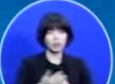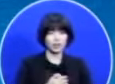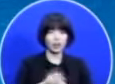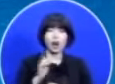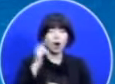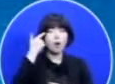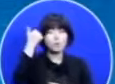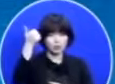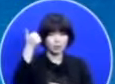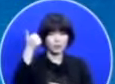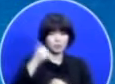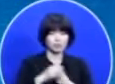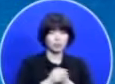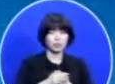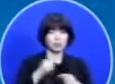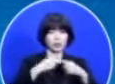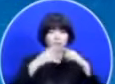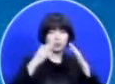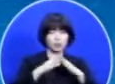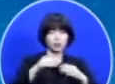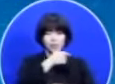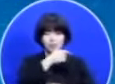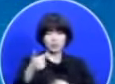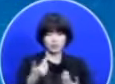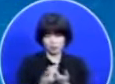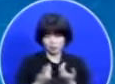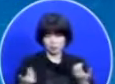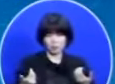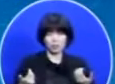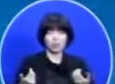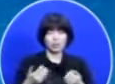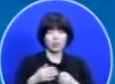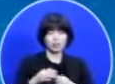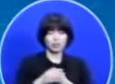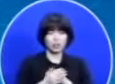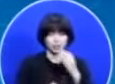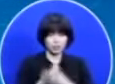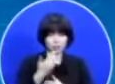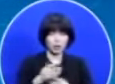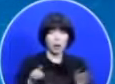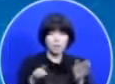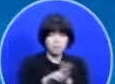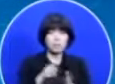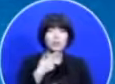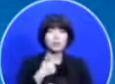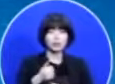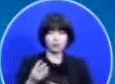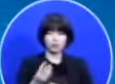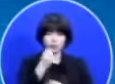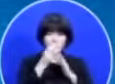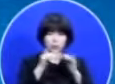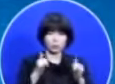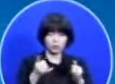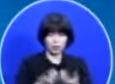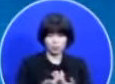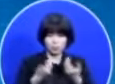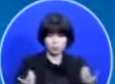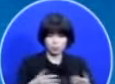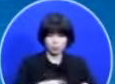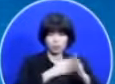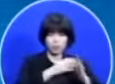목사님은 교회 큰 분란이 일어나서 그렇게 믿었던 교인들이 교회를 분립 에서 개척을 해 나갔습니다